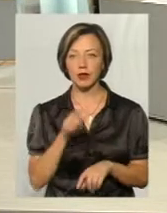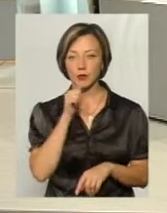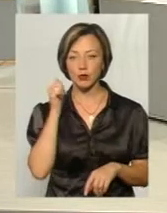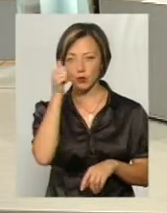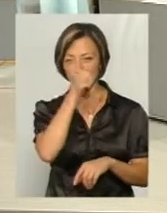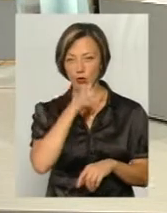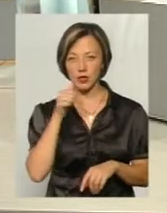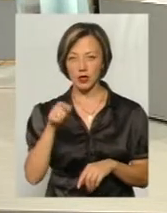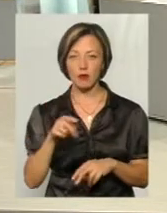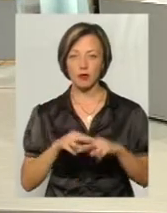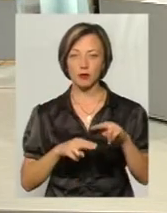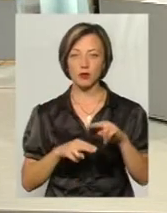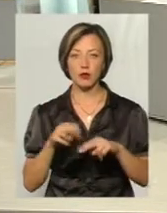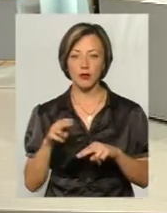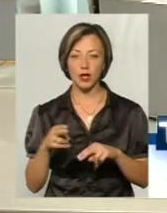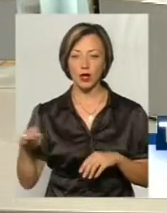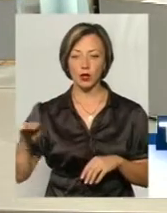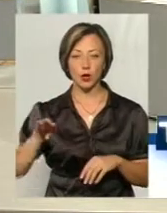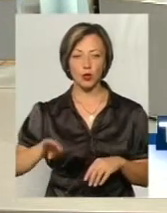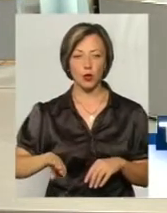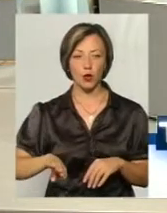році, по-моєму, там побудований тротуар.